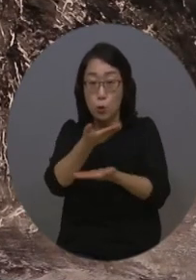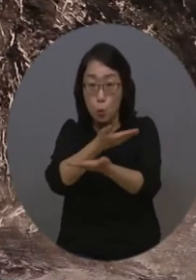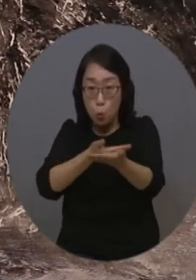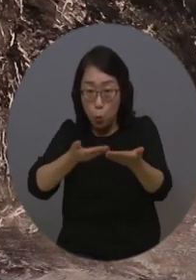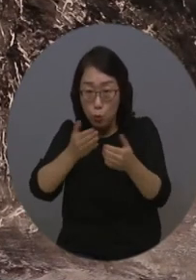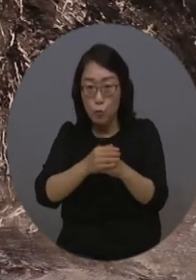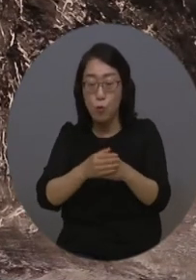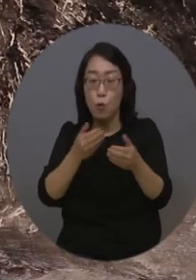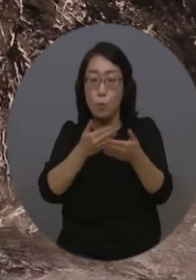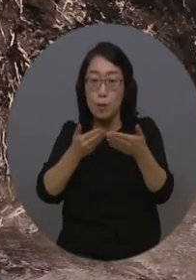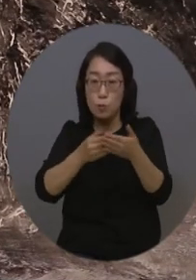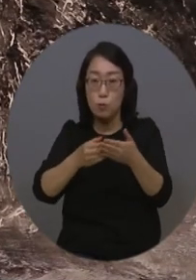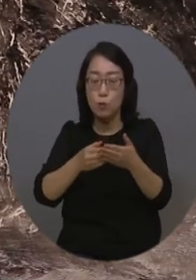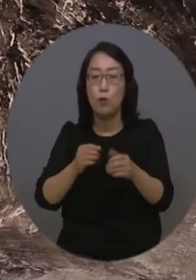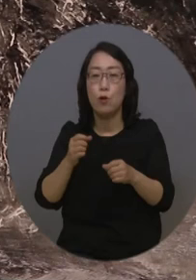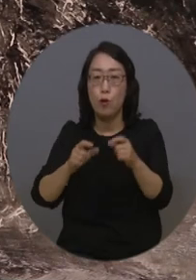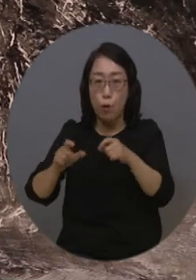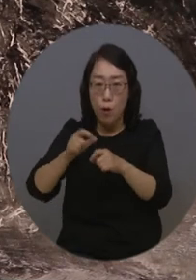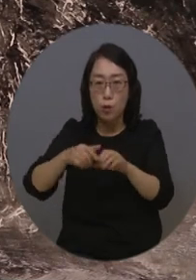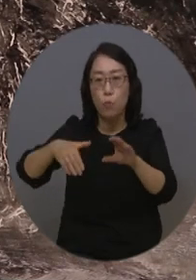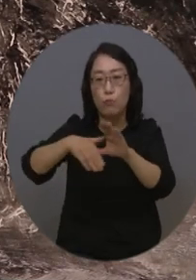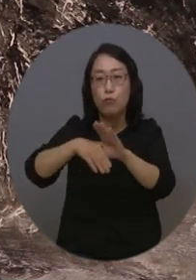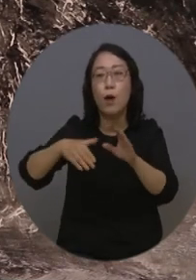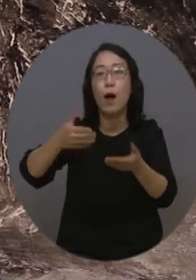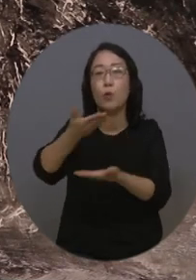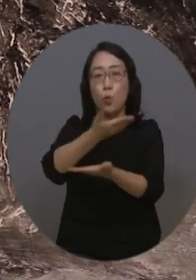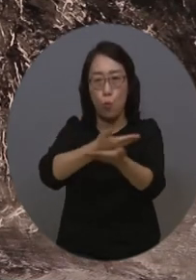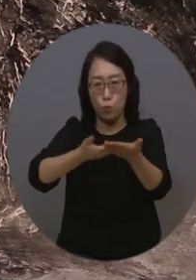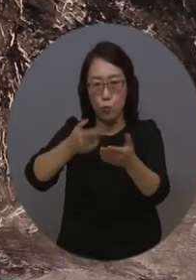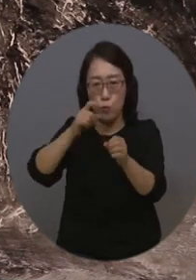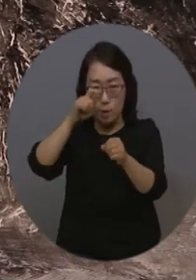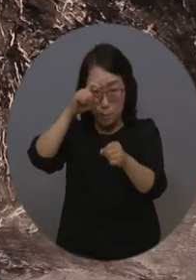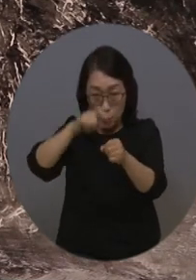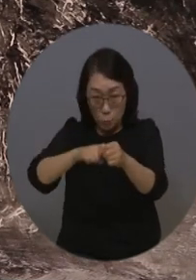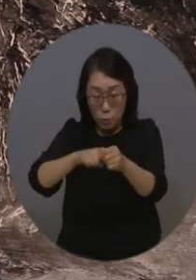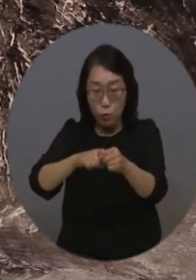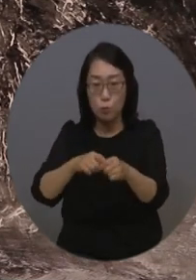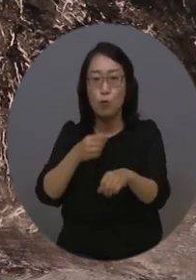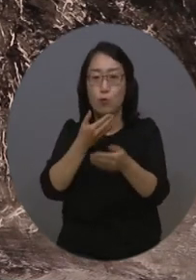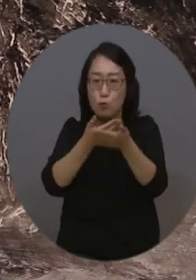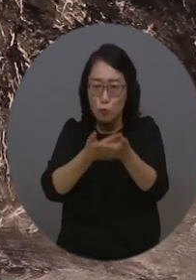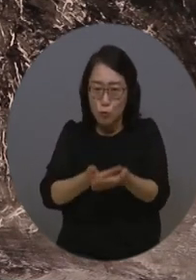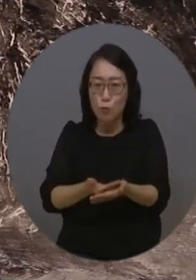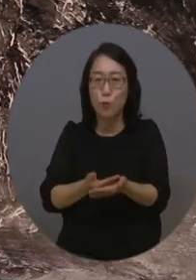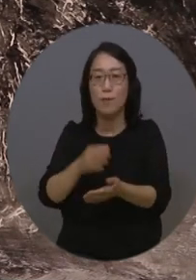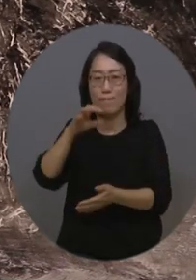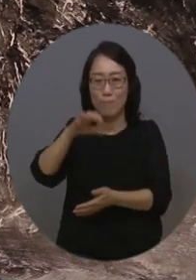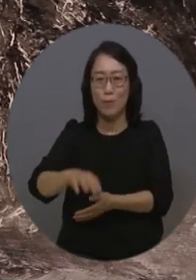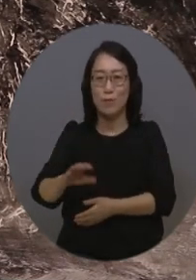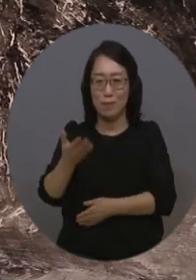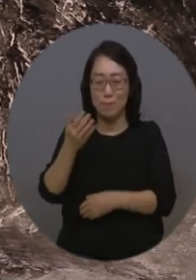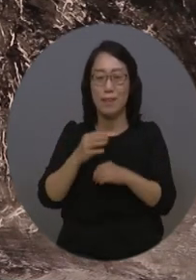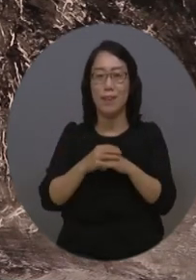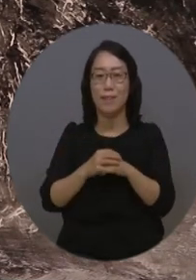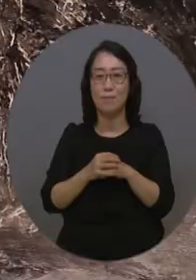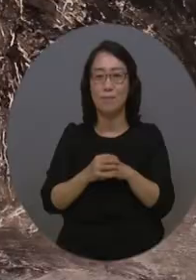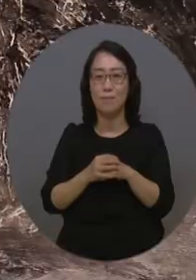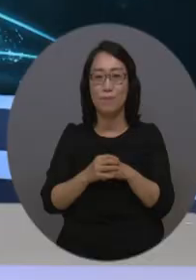넘어 동아시아 문화예술의 교류를 위한 교두보가 되고 있습니다. 복지TV 뉴스